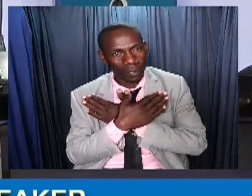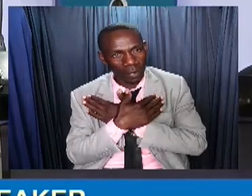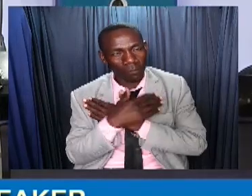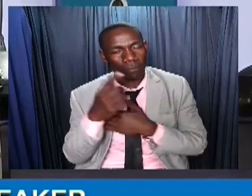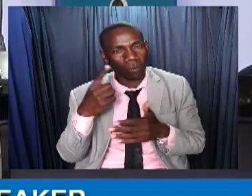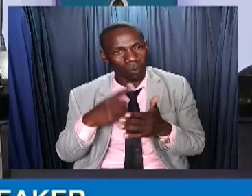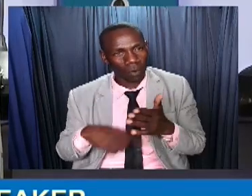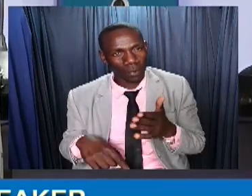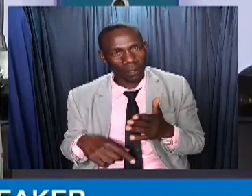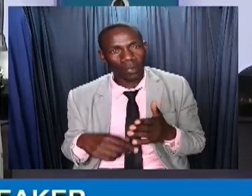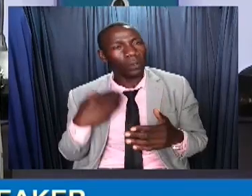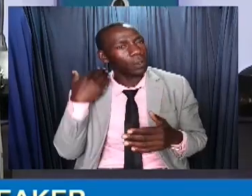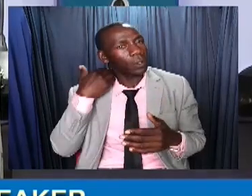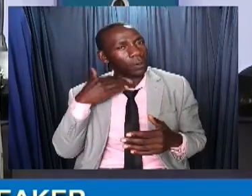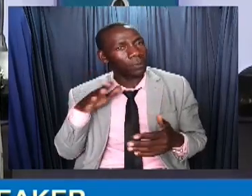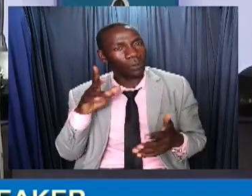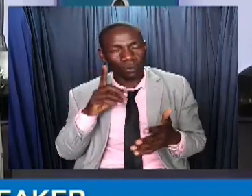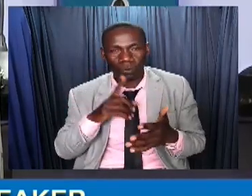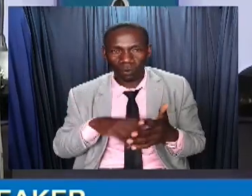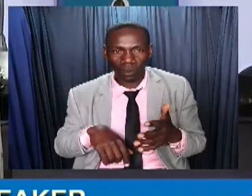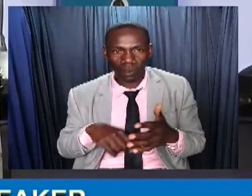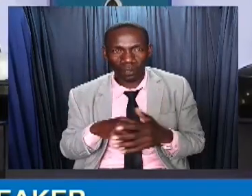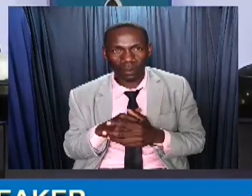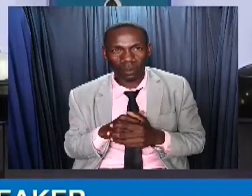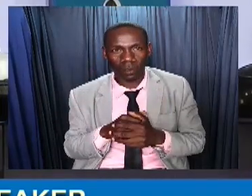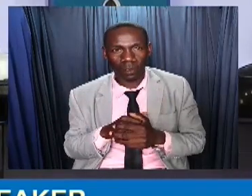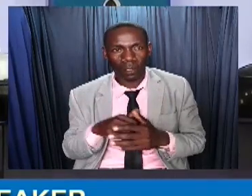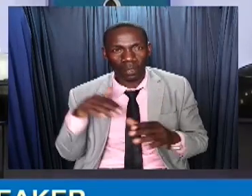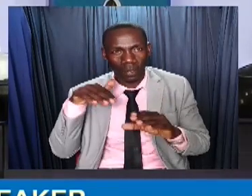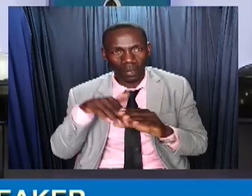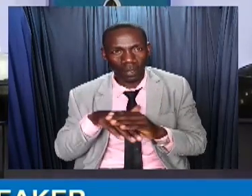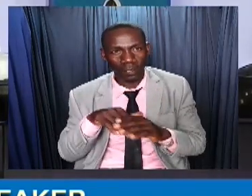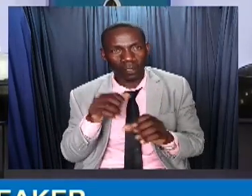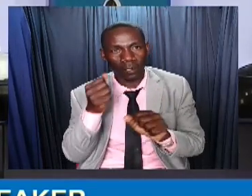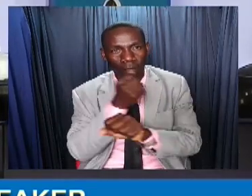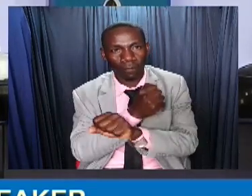What did you love? Na ulikataa nini? What did you reject? Katika wokovu. In salvation.